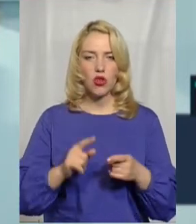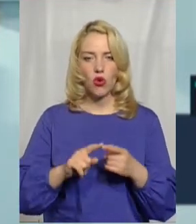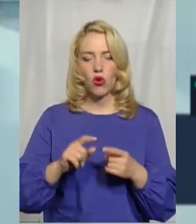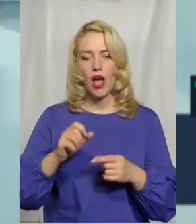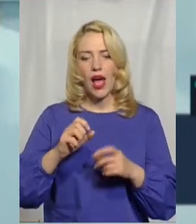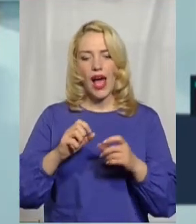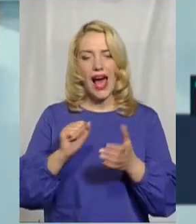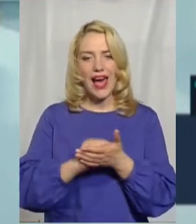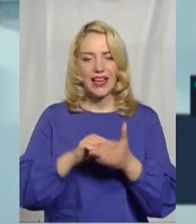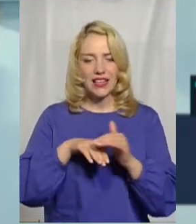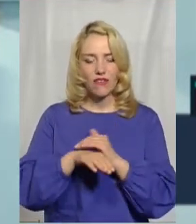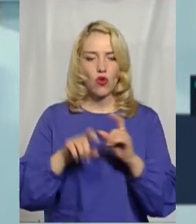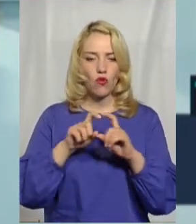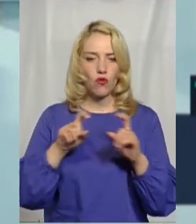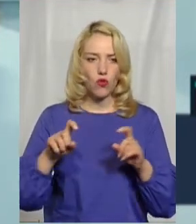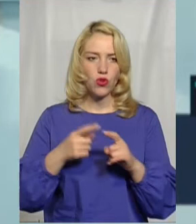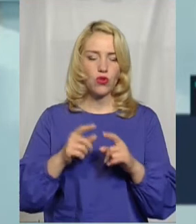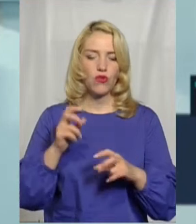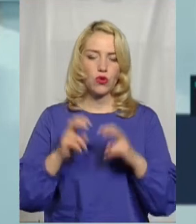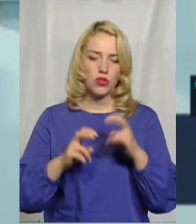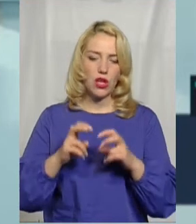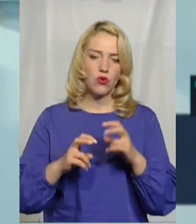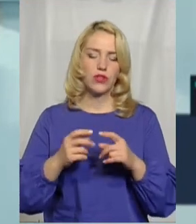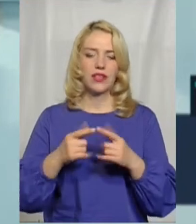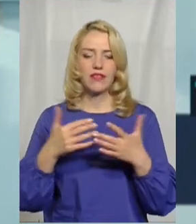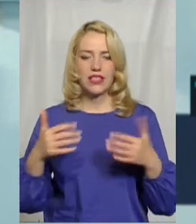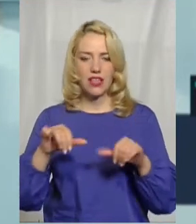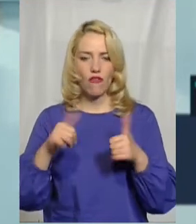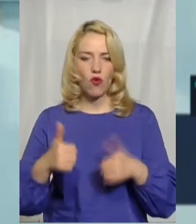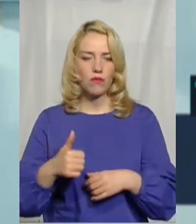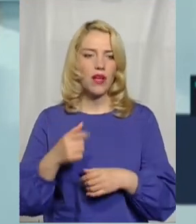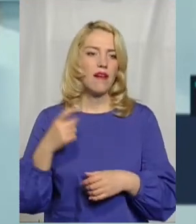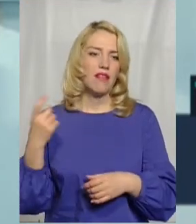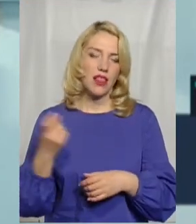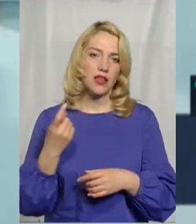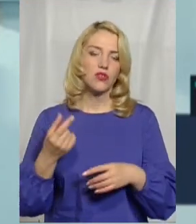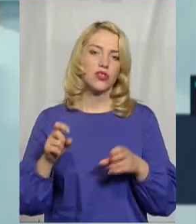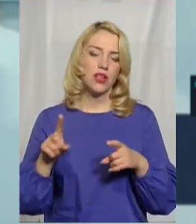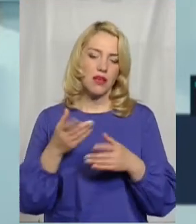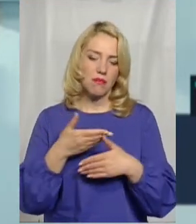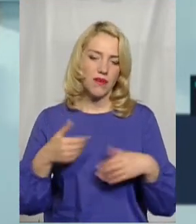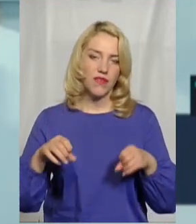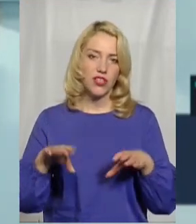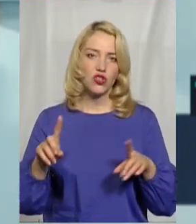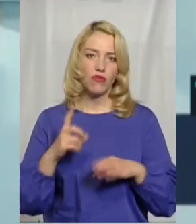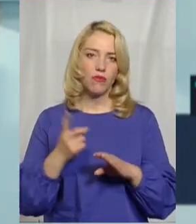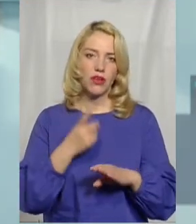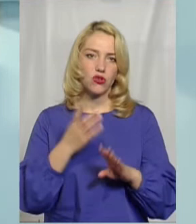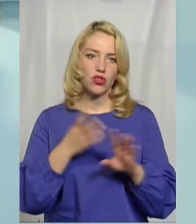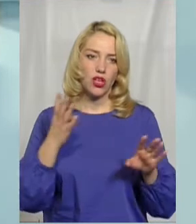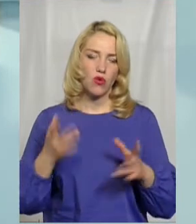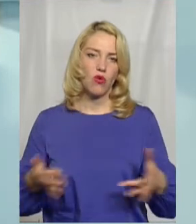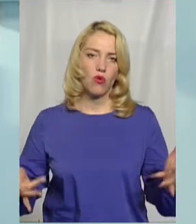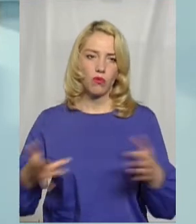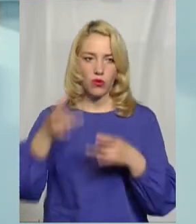стану діловодства в установах, підприємствах, організаціях різних форм власності. І ми вирішили, що в першу чергу